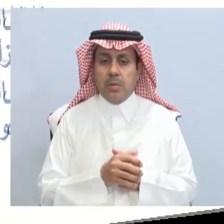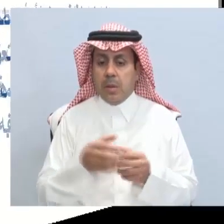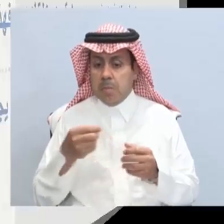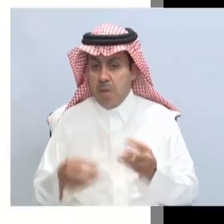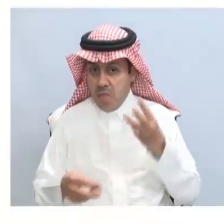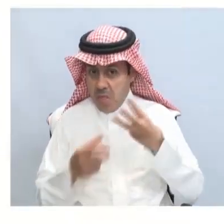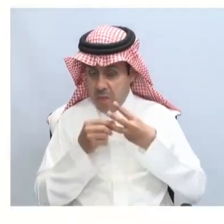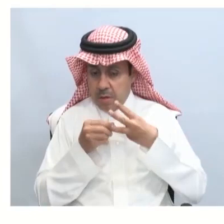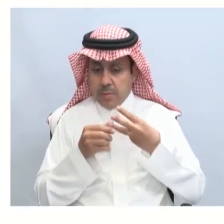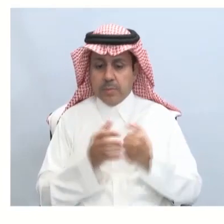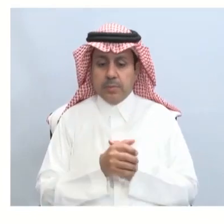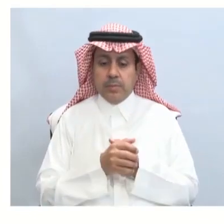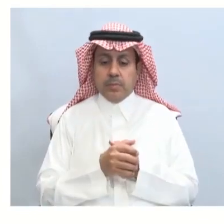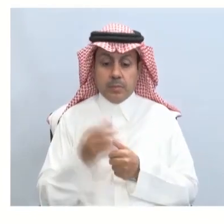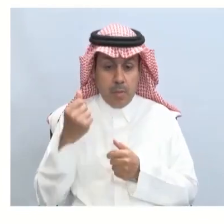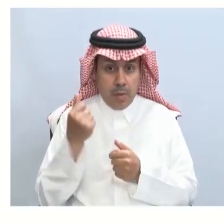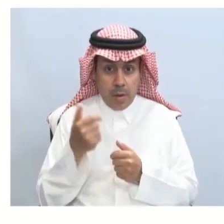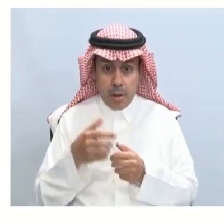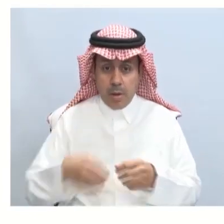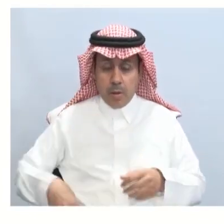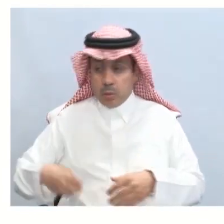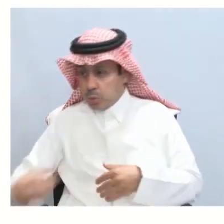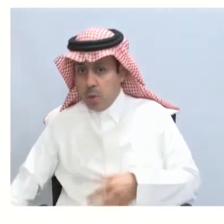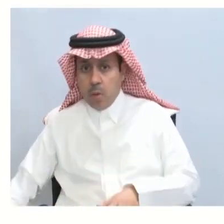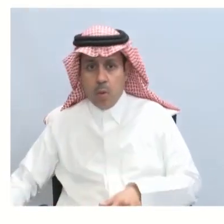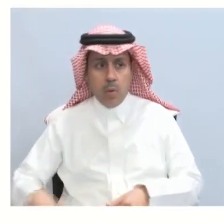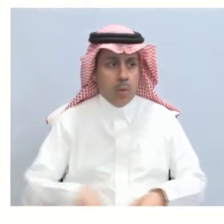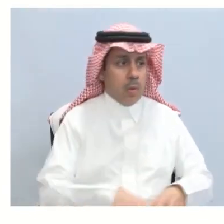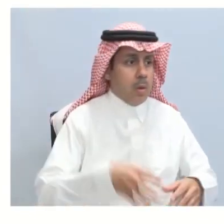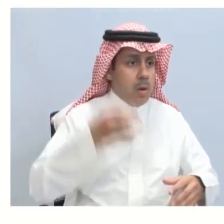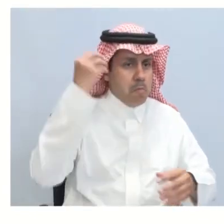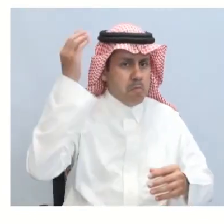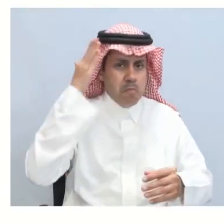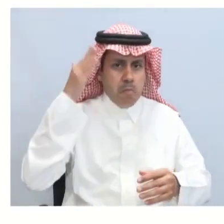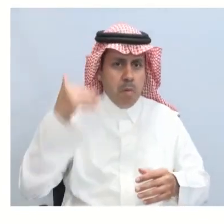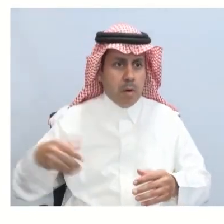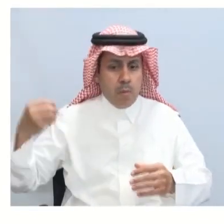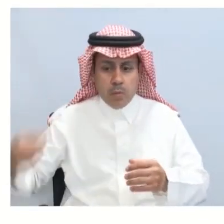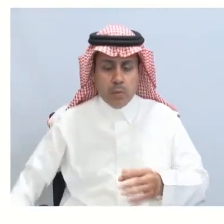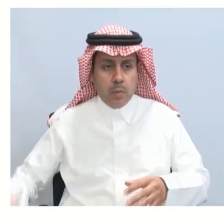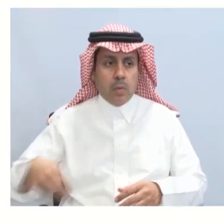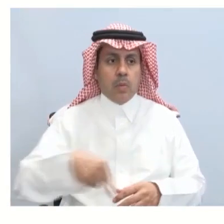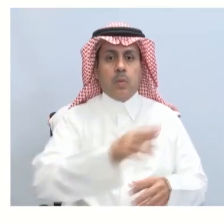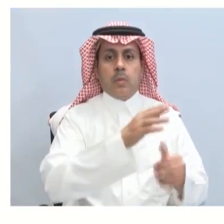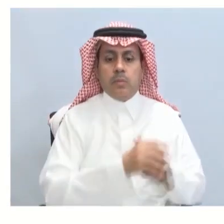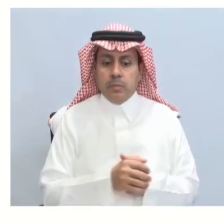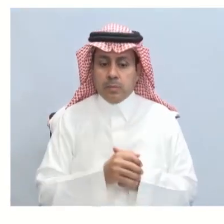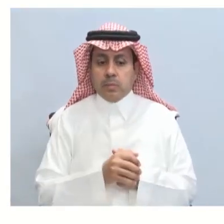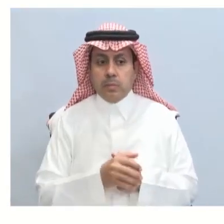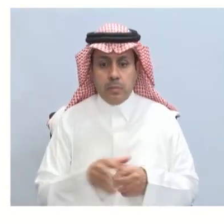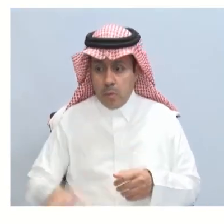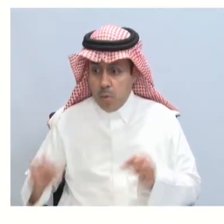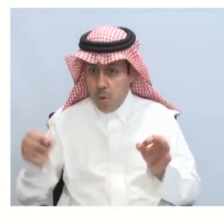ال الذي بعده هنا المال الذي لم يتركه اصحابه وتتبعه همه اوساط